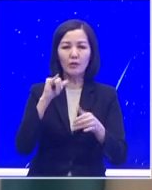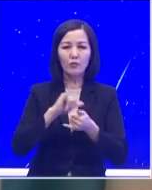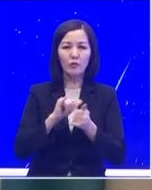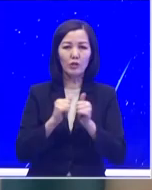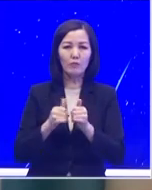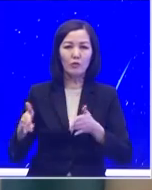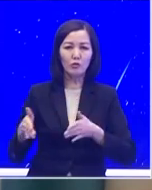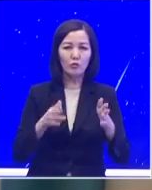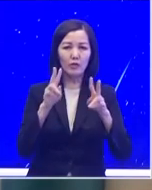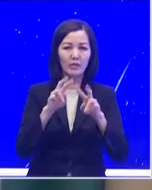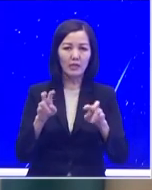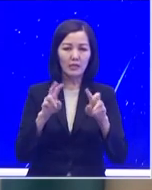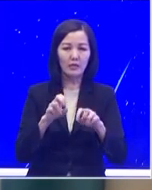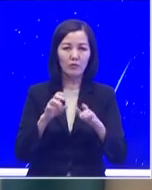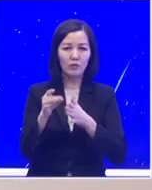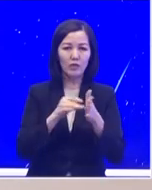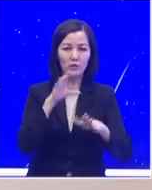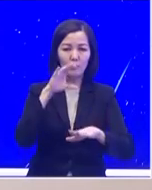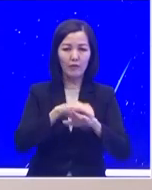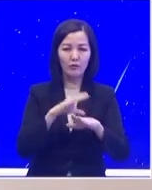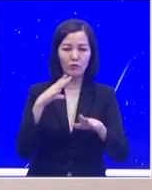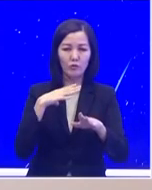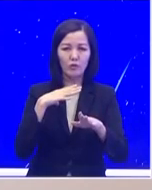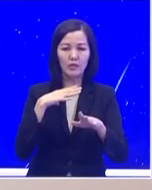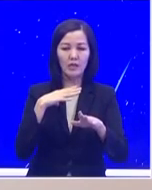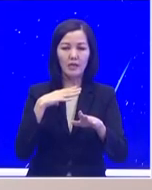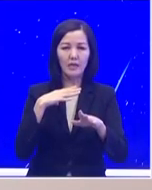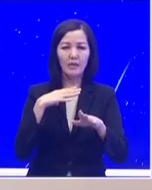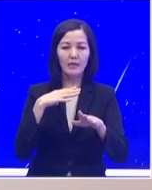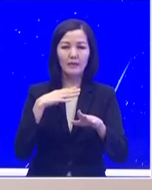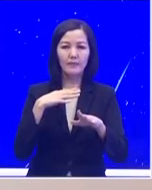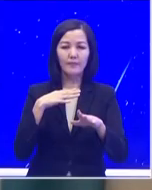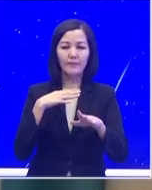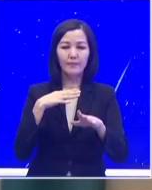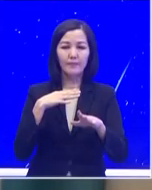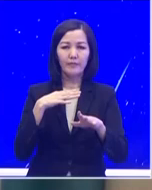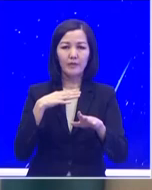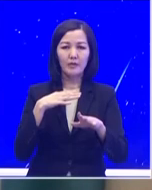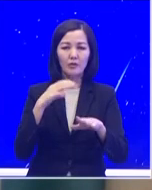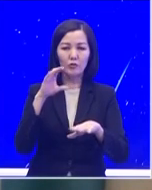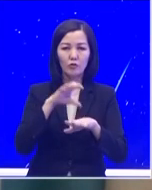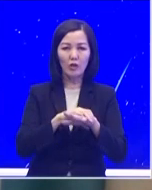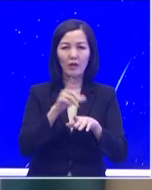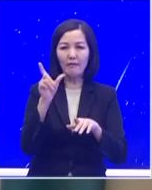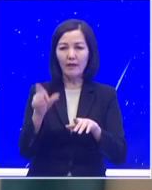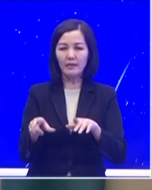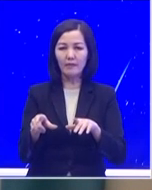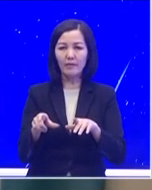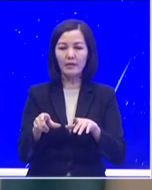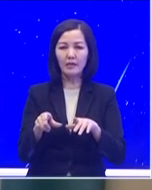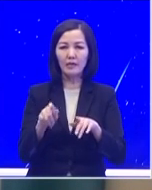жолында жүргізді. Алғашқы іс жүргізу әрекеттері жүргізілгеннен кейін ұсталған тұлға ары